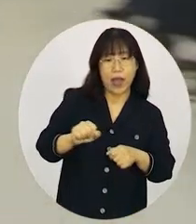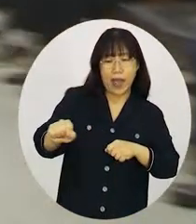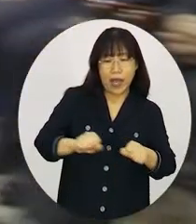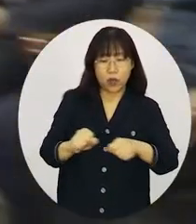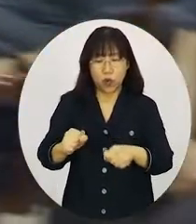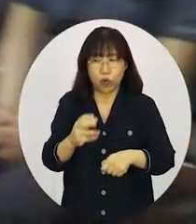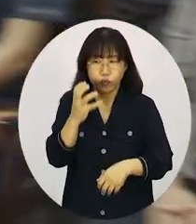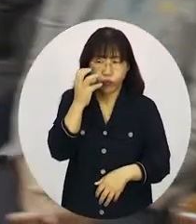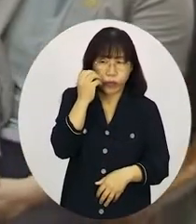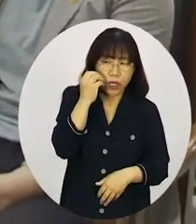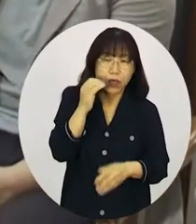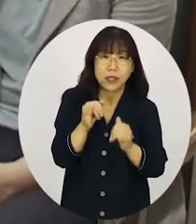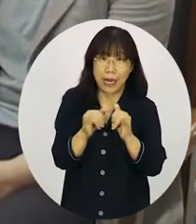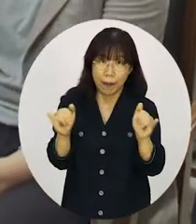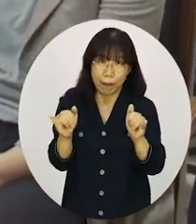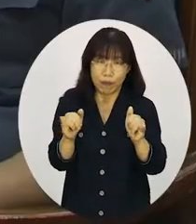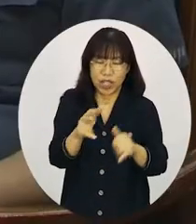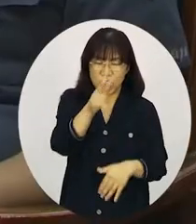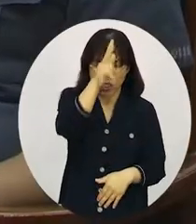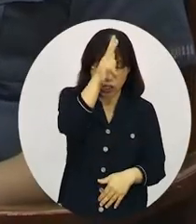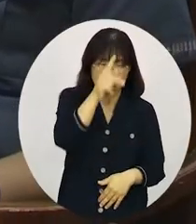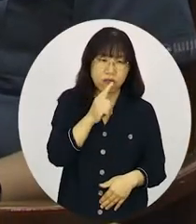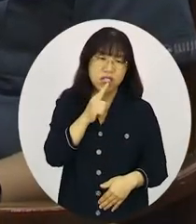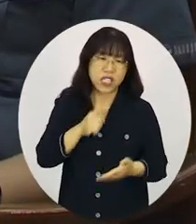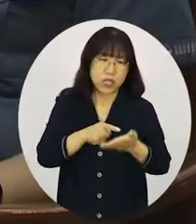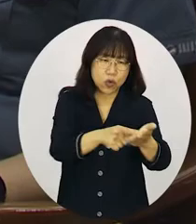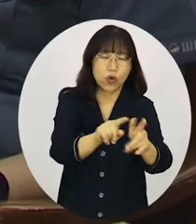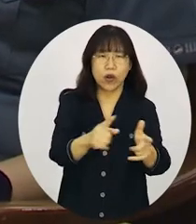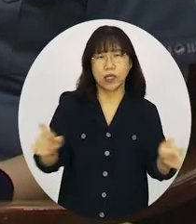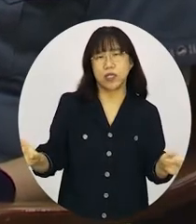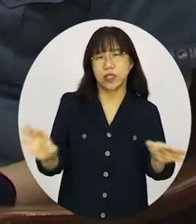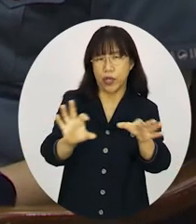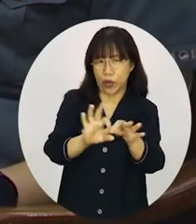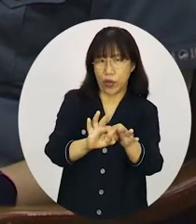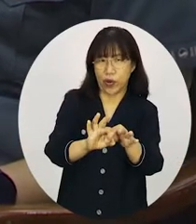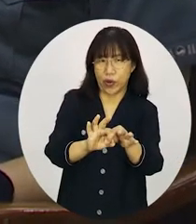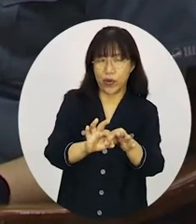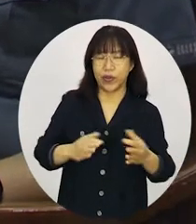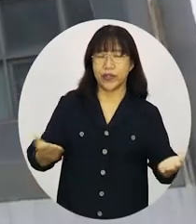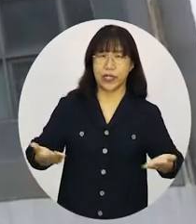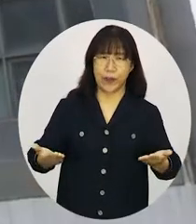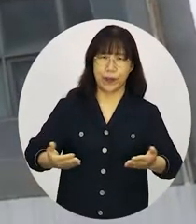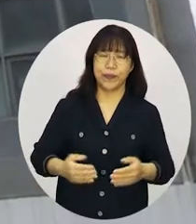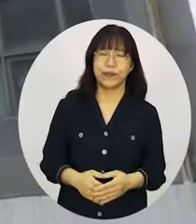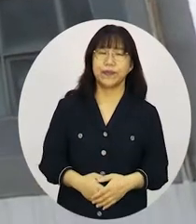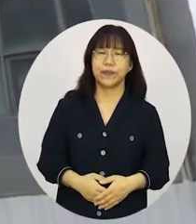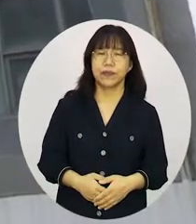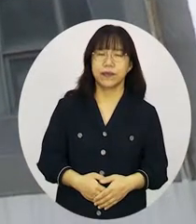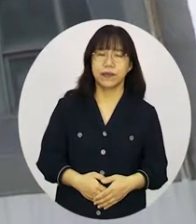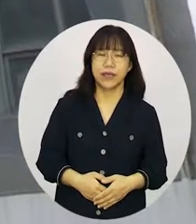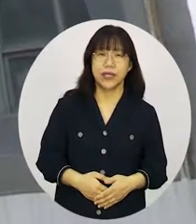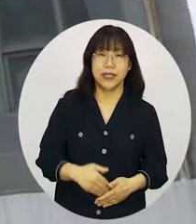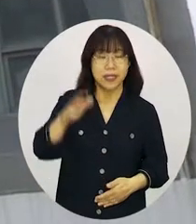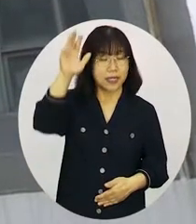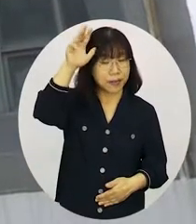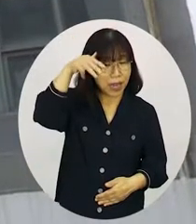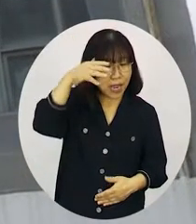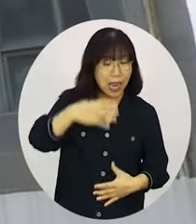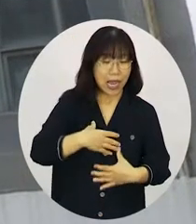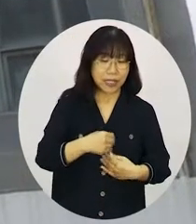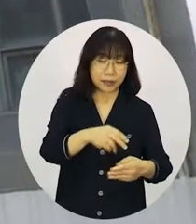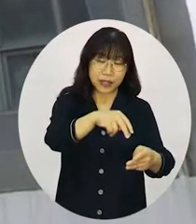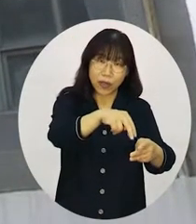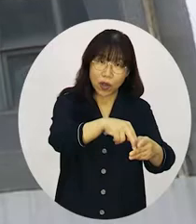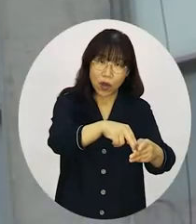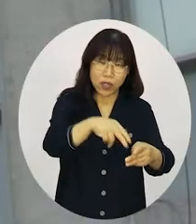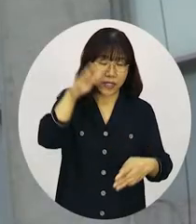어르신이 발견되면 경찰서로 신고 및 인계하는 역할을 하는 실종 예방 사업입니다. 강서구